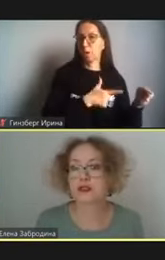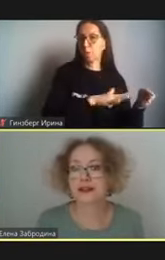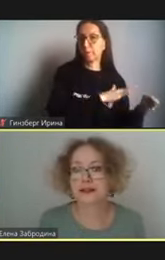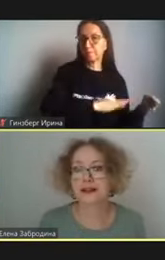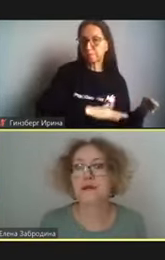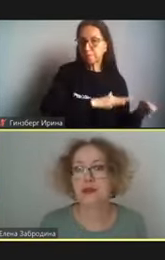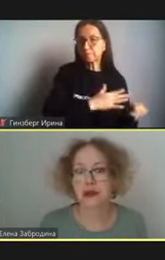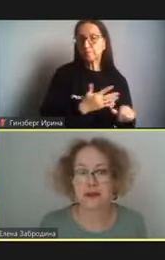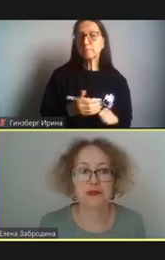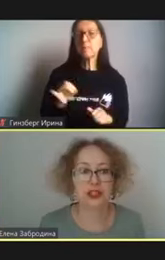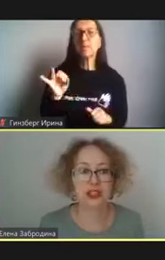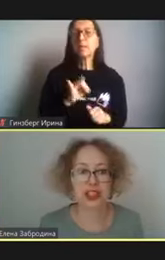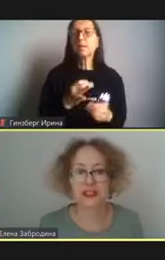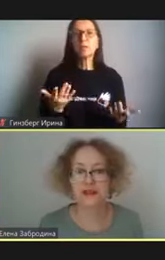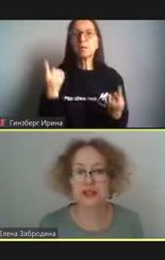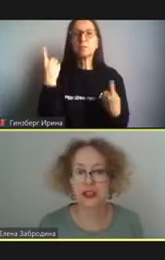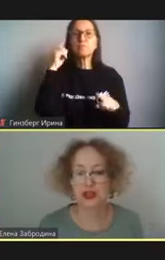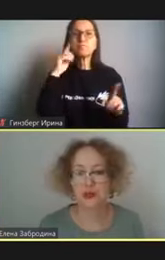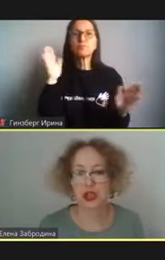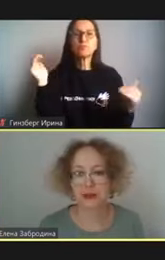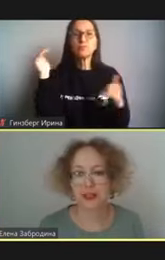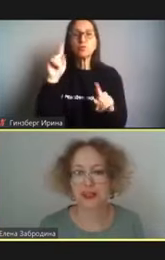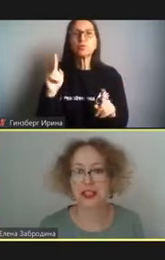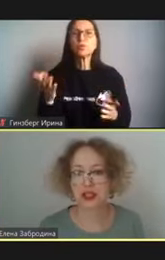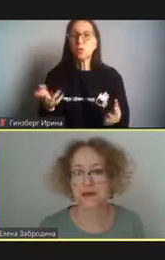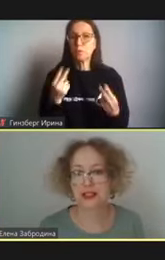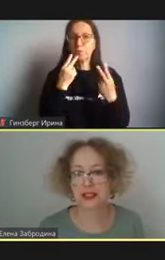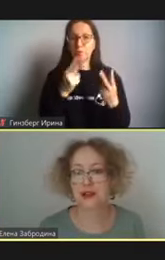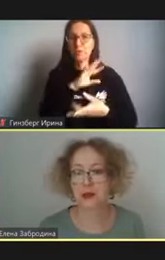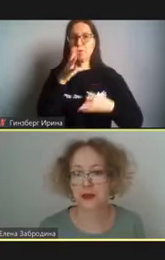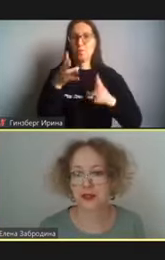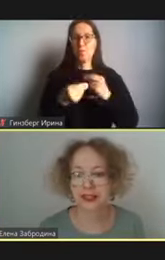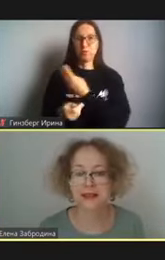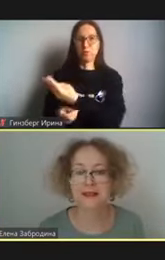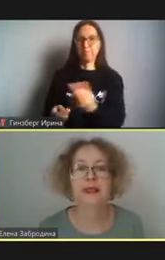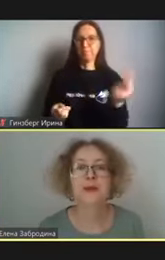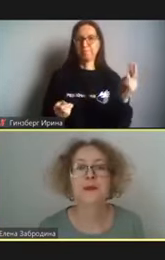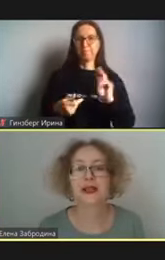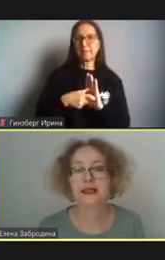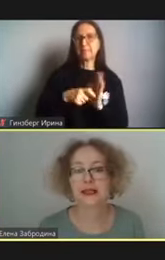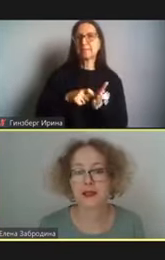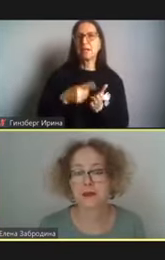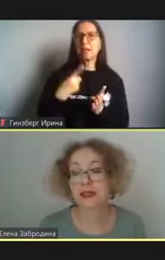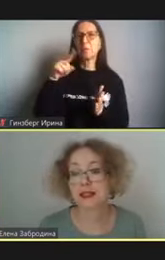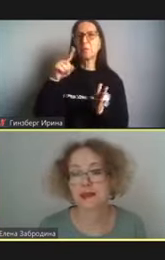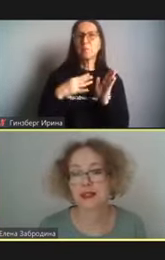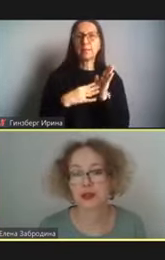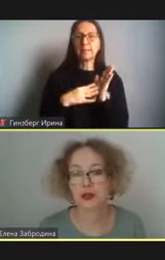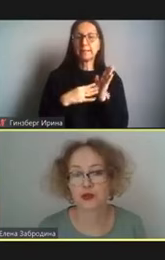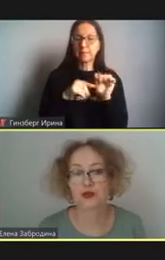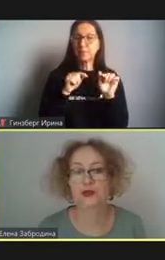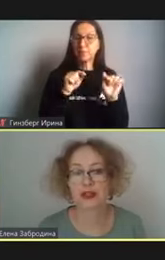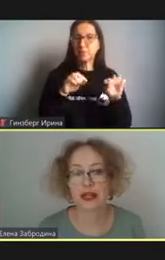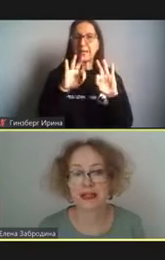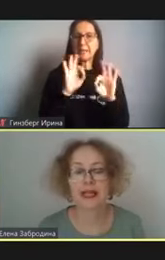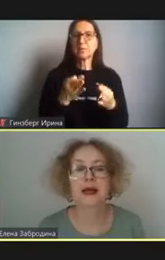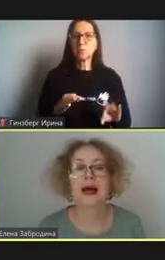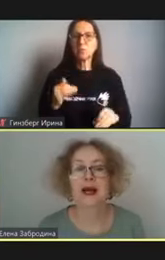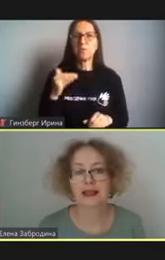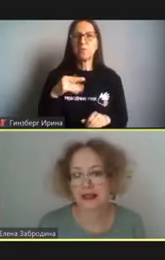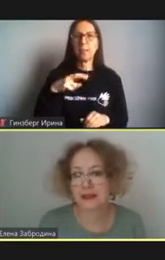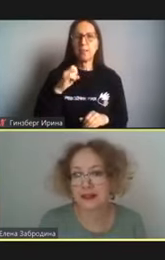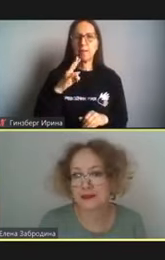Что с работами? Вот сейчас вы видите общий вид нашего зала номер 9, где у нас представлено искусство